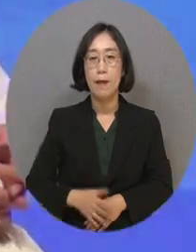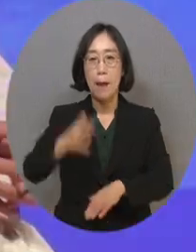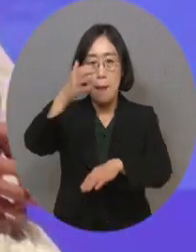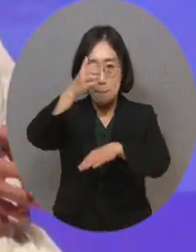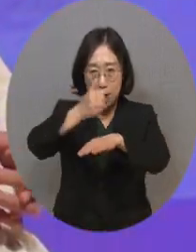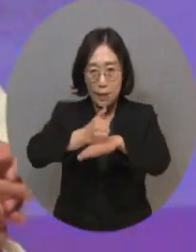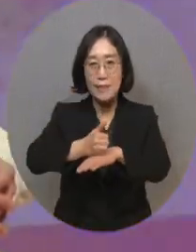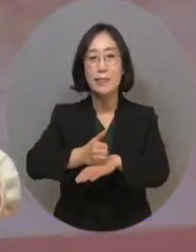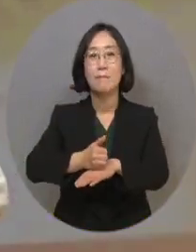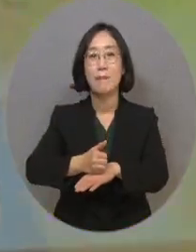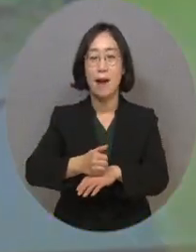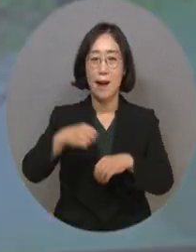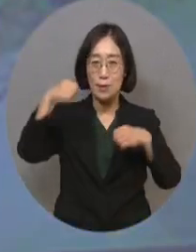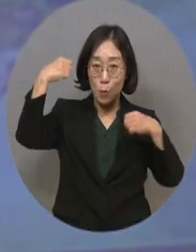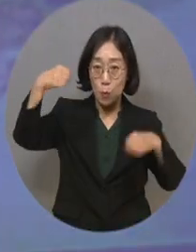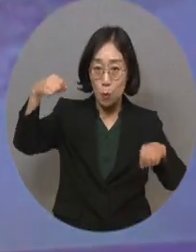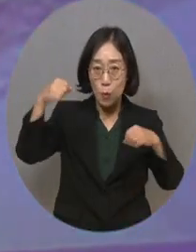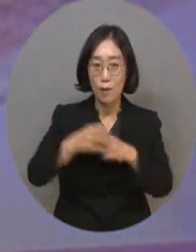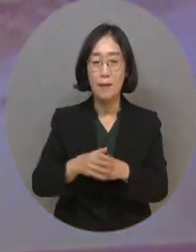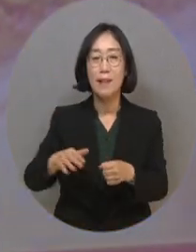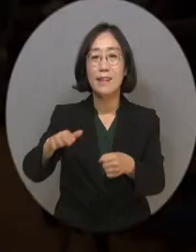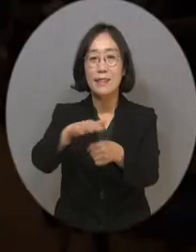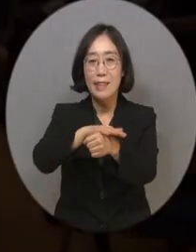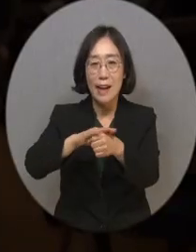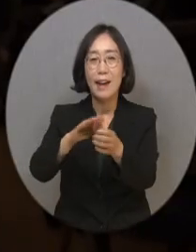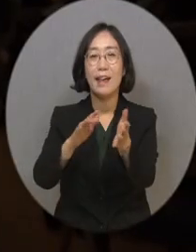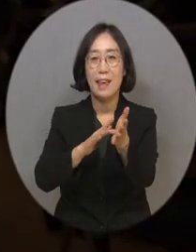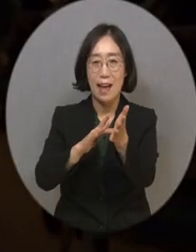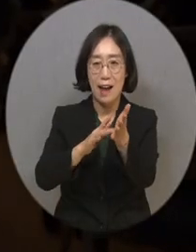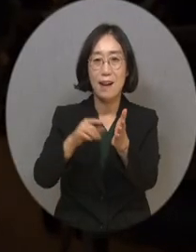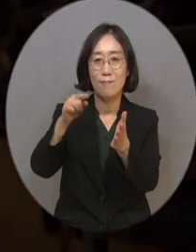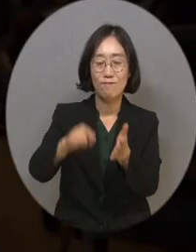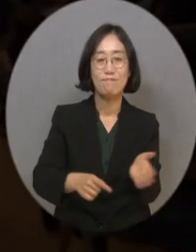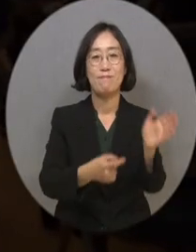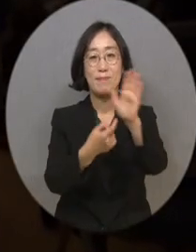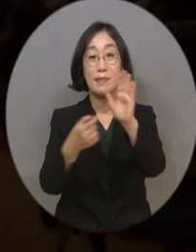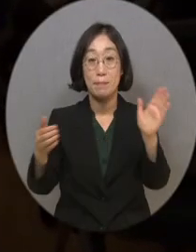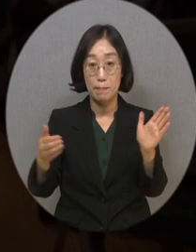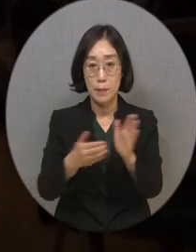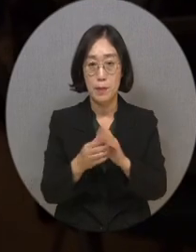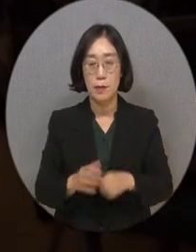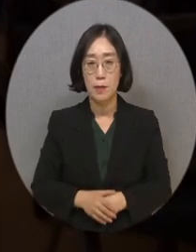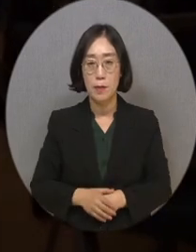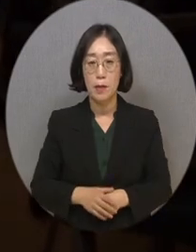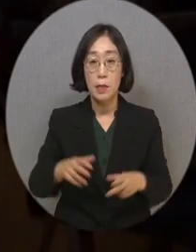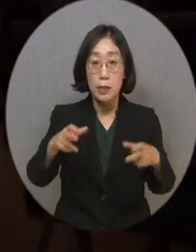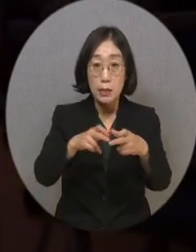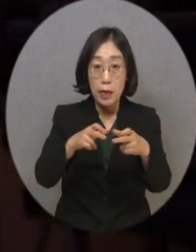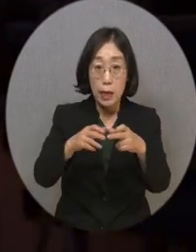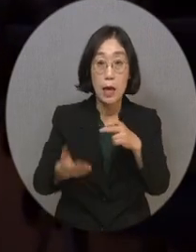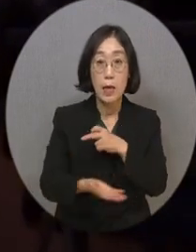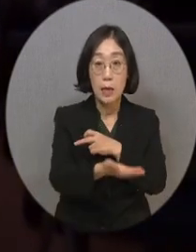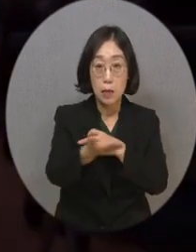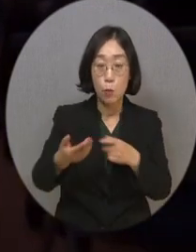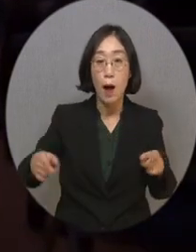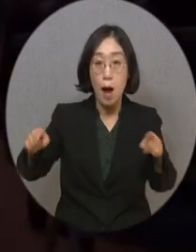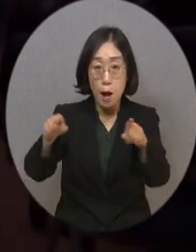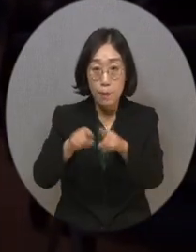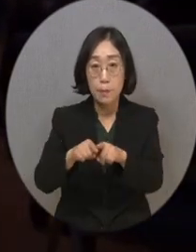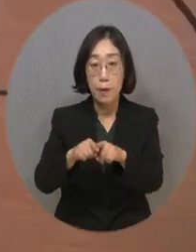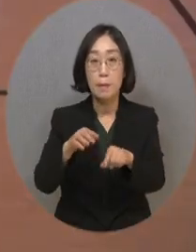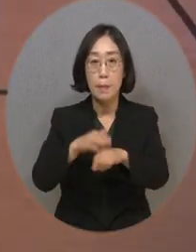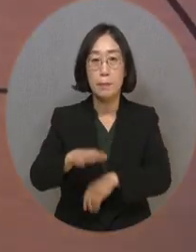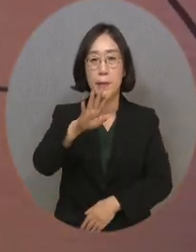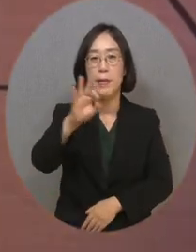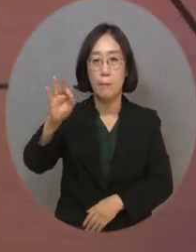회 사랑의 묘약을 무대에 올렸습니다. 이번 콘서트는 장애인들과 함께 즐기는 배리어프리